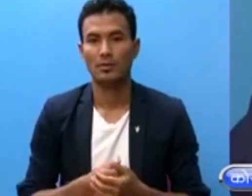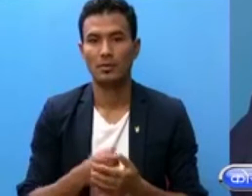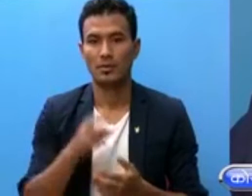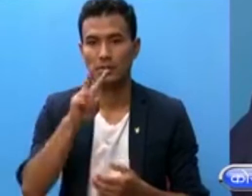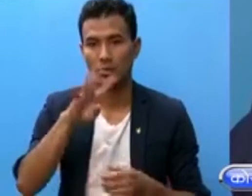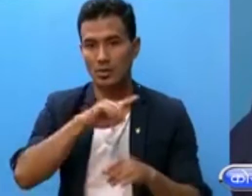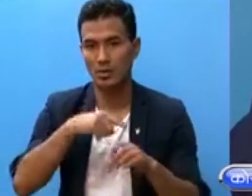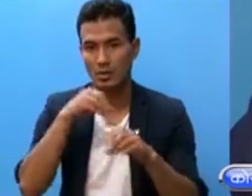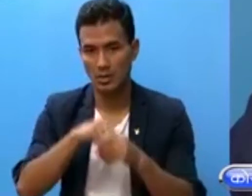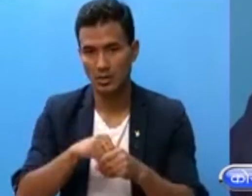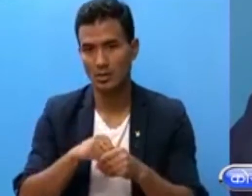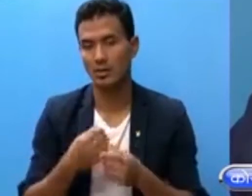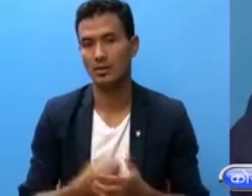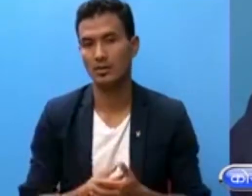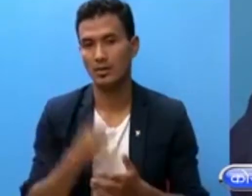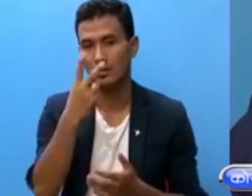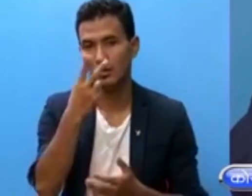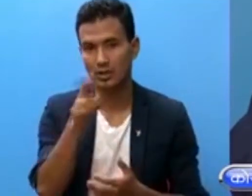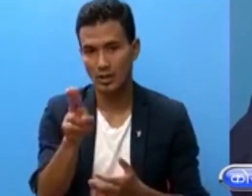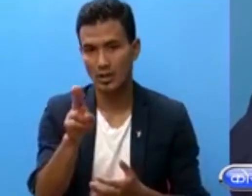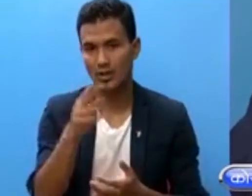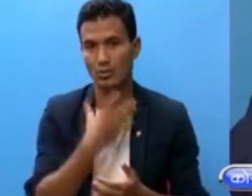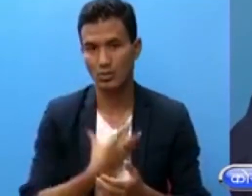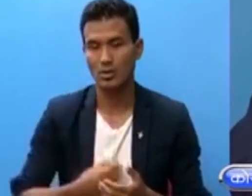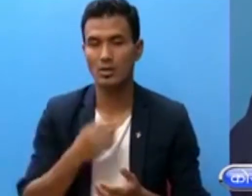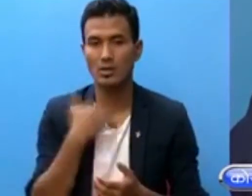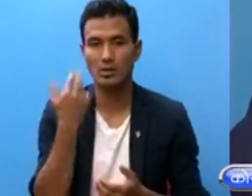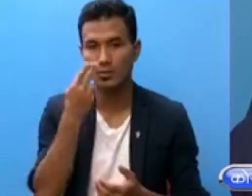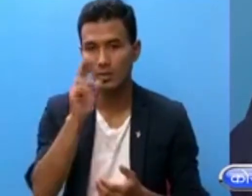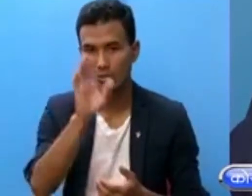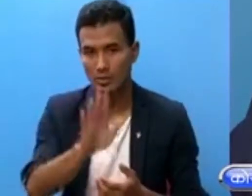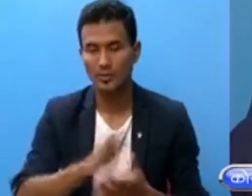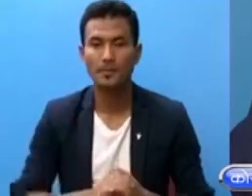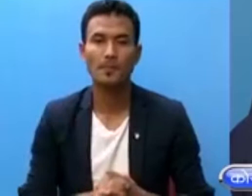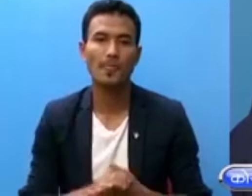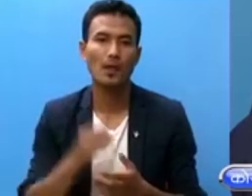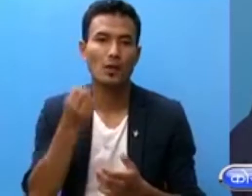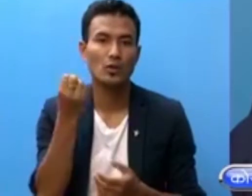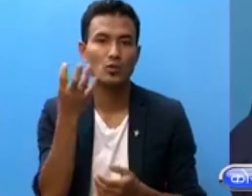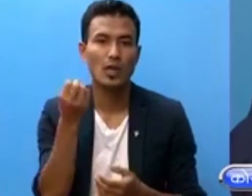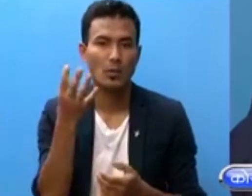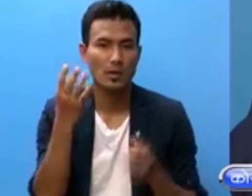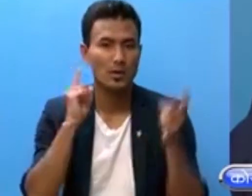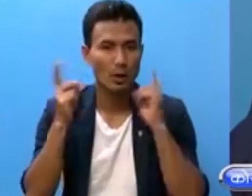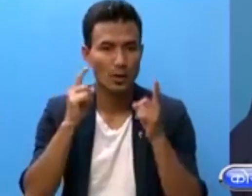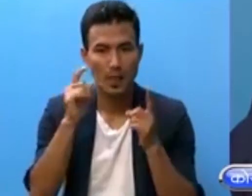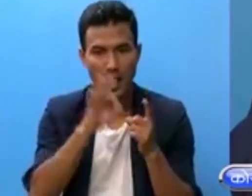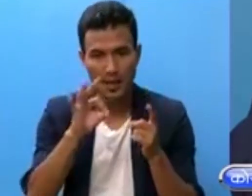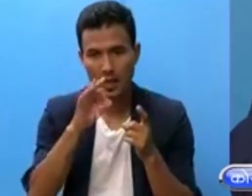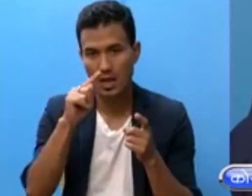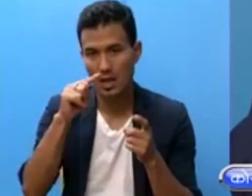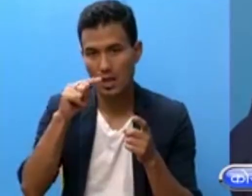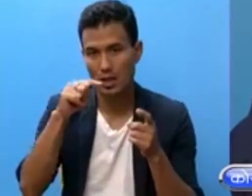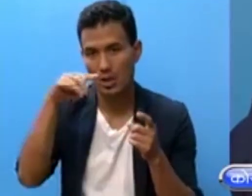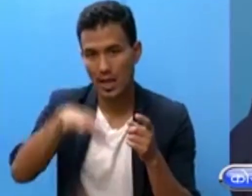भएको 24 घन्टामा 2 जनाको दुःखद निधन भएको छ। गोदावरी नगरपालिका वडा नम्बर 4